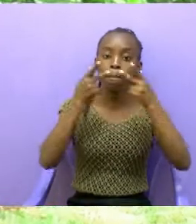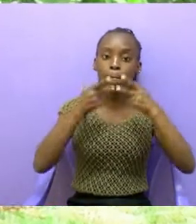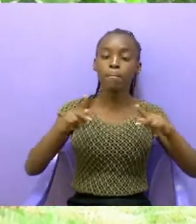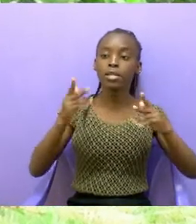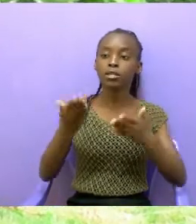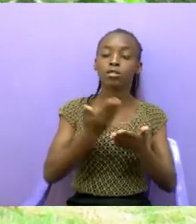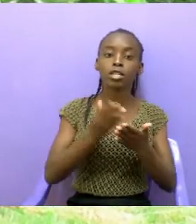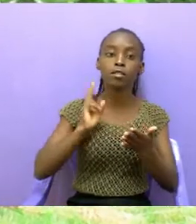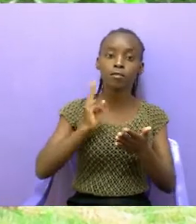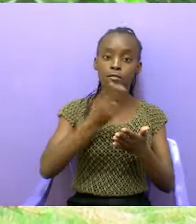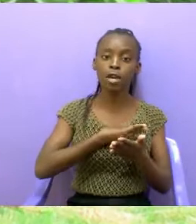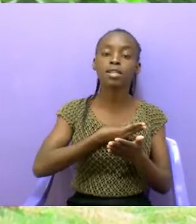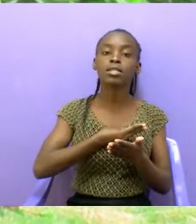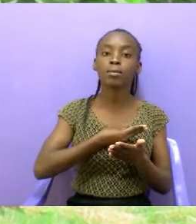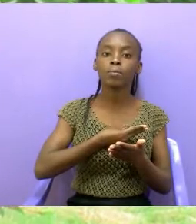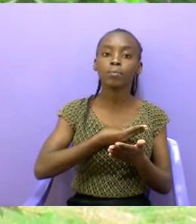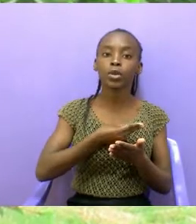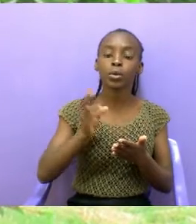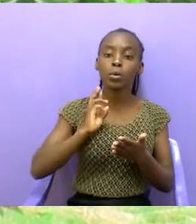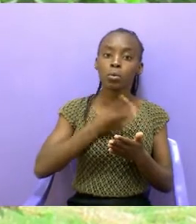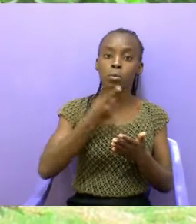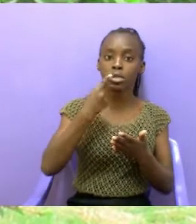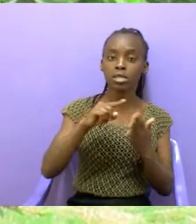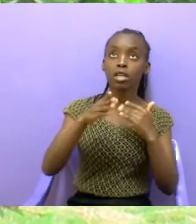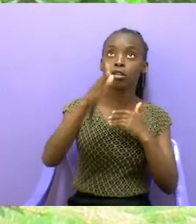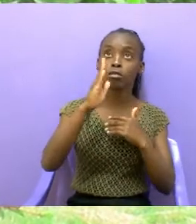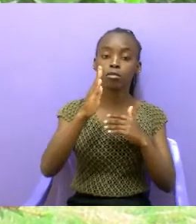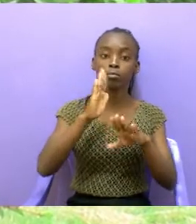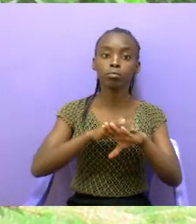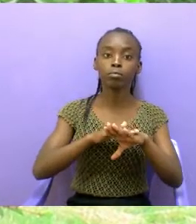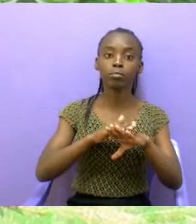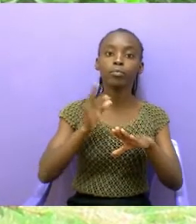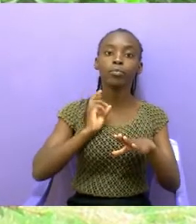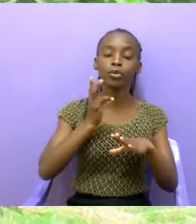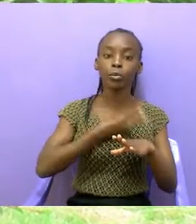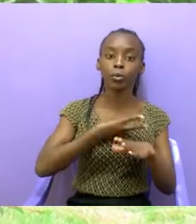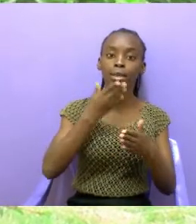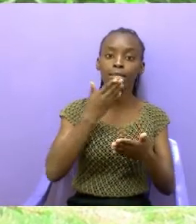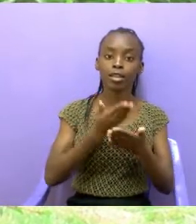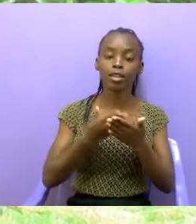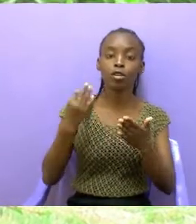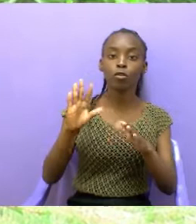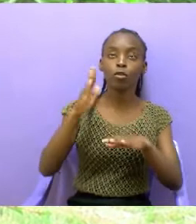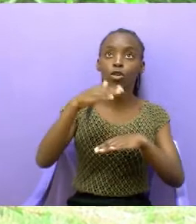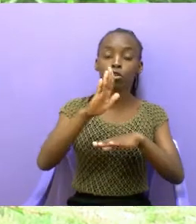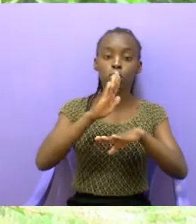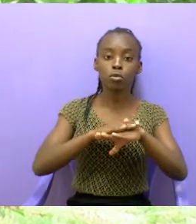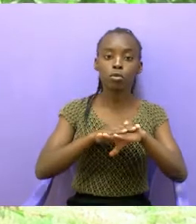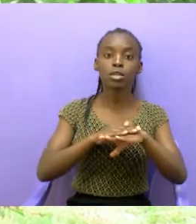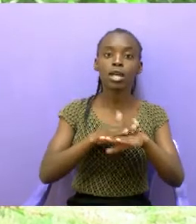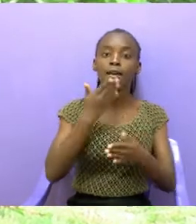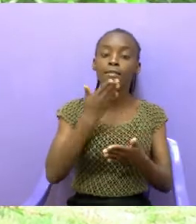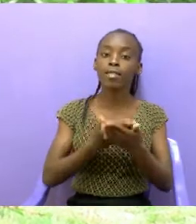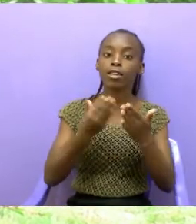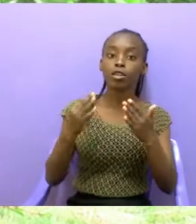Umbali umetutoa na mahali umetufikisha. Tunasema wewe ni Ebeneza. Tunakupa heshima, sifa na utukufu kwa matendo yako ya ajabu, maana wewe ni mwaminifu. Asante